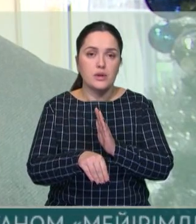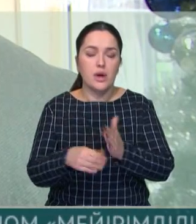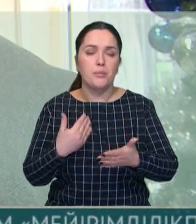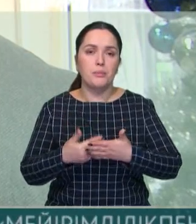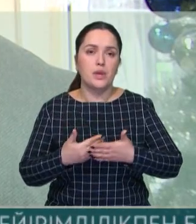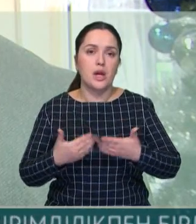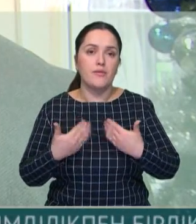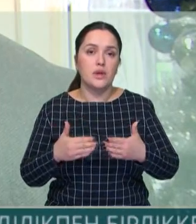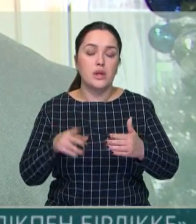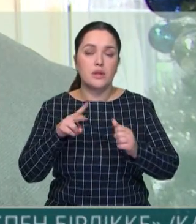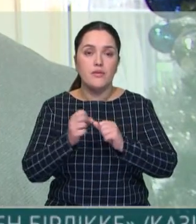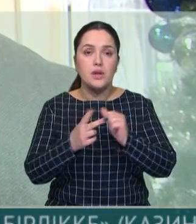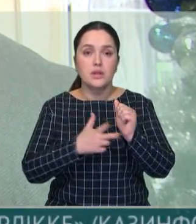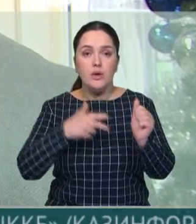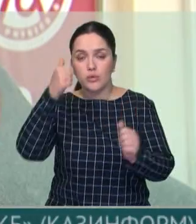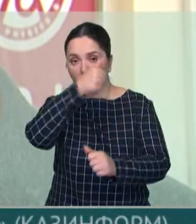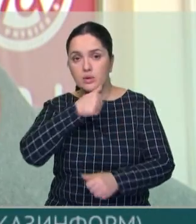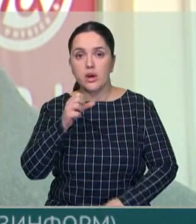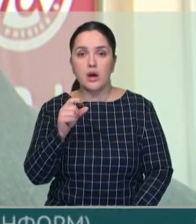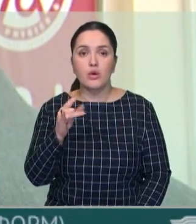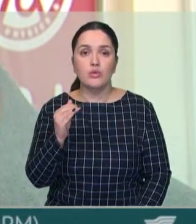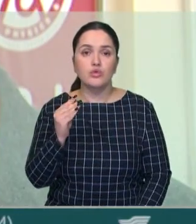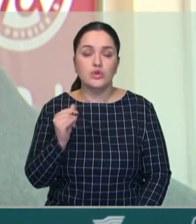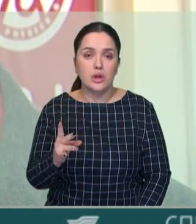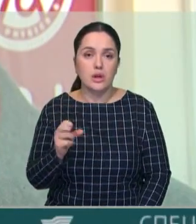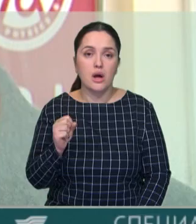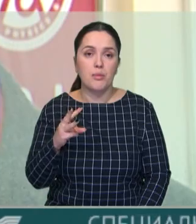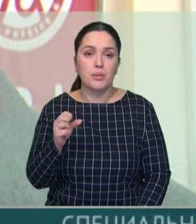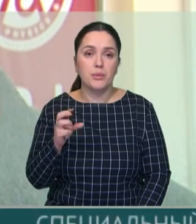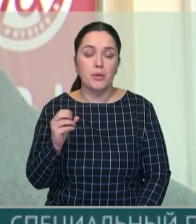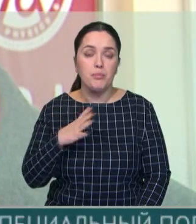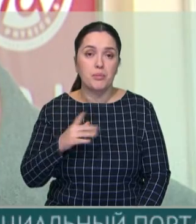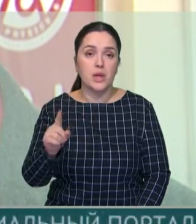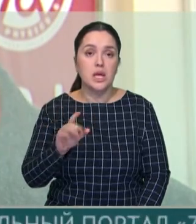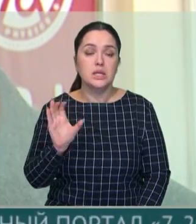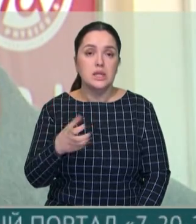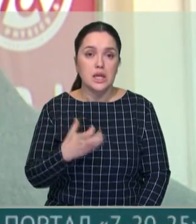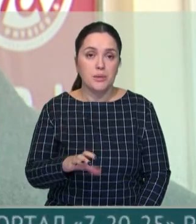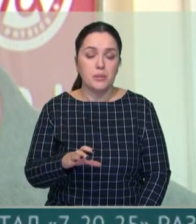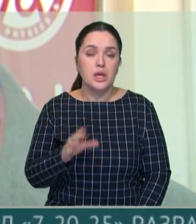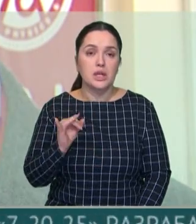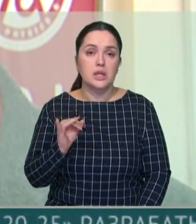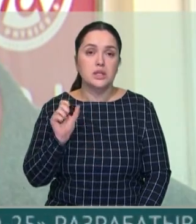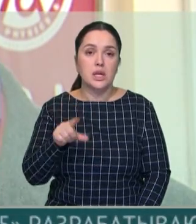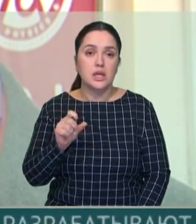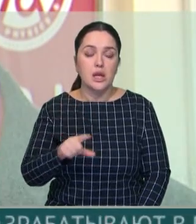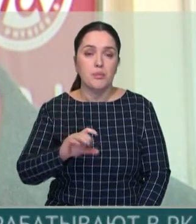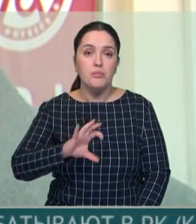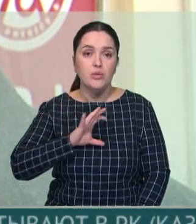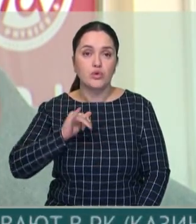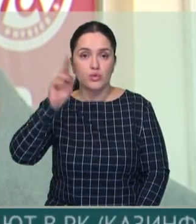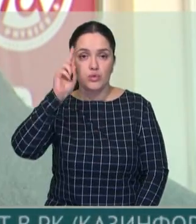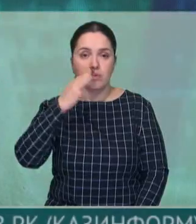выпускница 2018 года Аманбаева Ружана была здесь и серебряным, и золотым призером. Сейчас учится в Мащинском институте